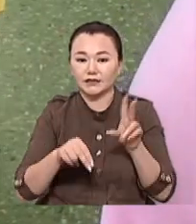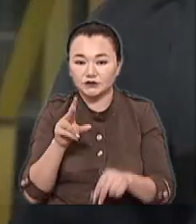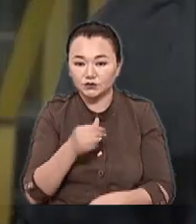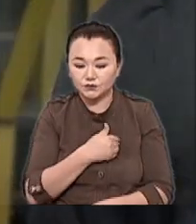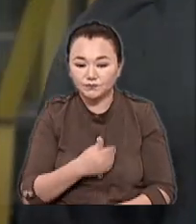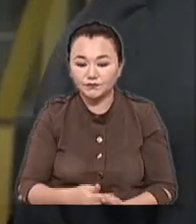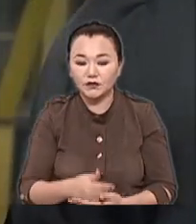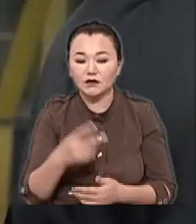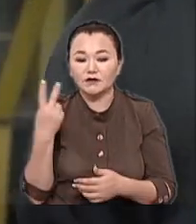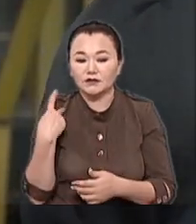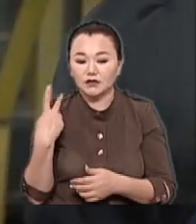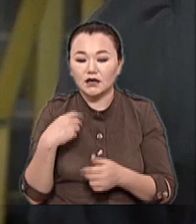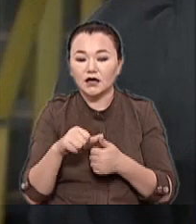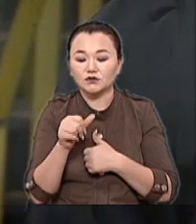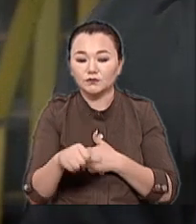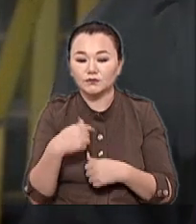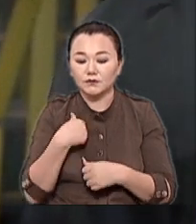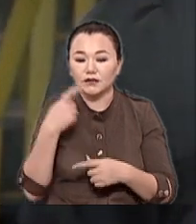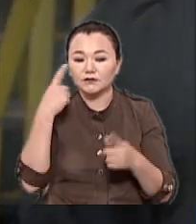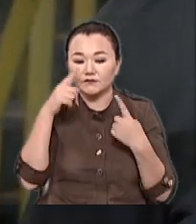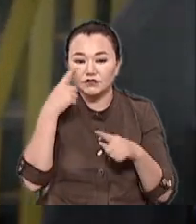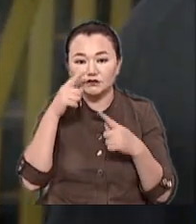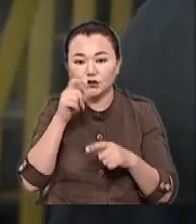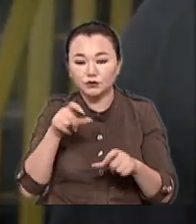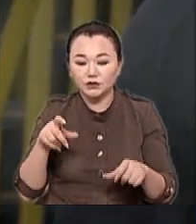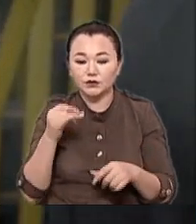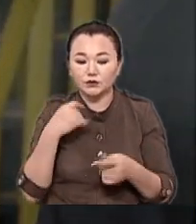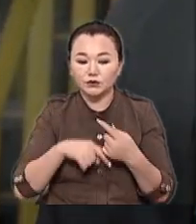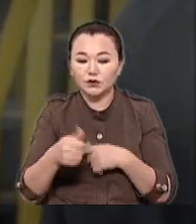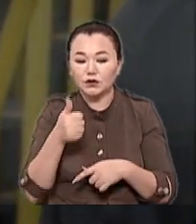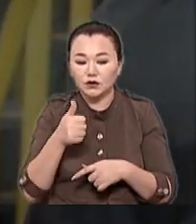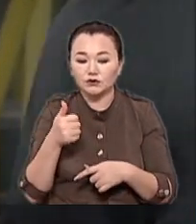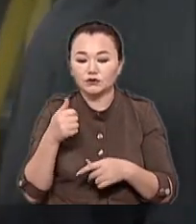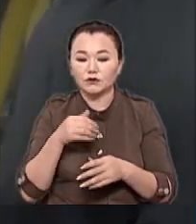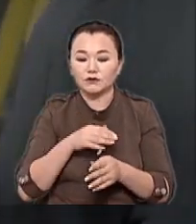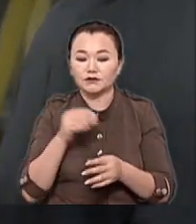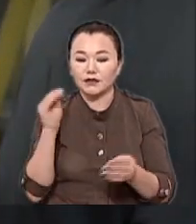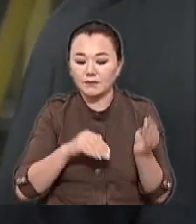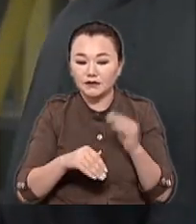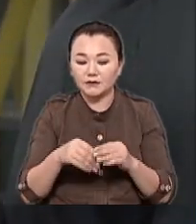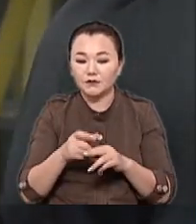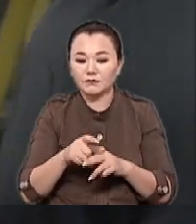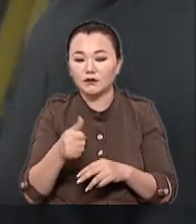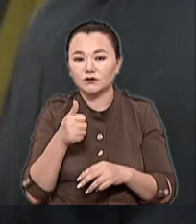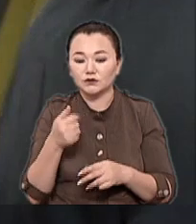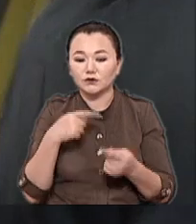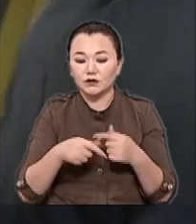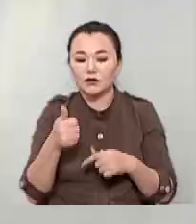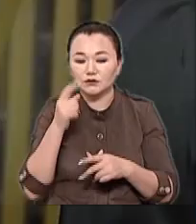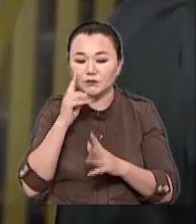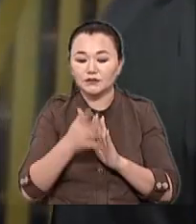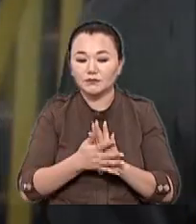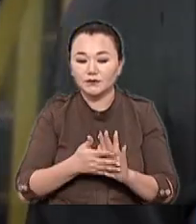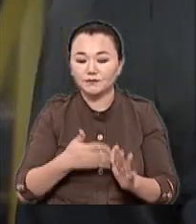үміттеміз. Екеуміздің ерекшелігіміз, біз шығармашылық адамбыз, және бір-бірімізді жақсы толықтырамыз. Сол жағынан өте жақсымыз, бір-бірімізді жақсы